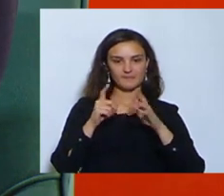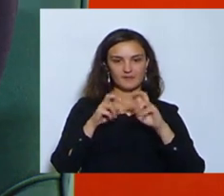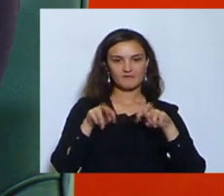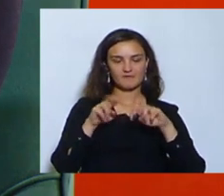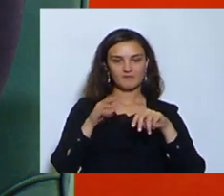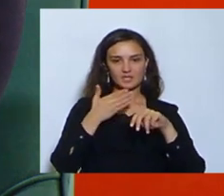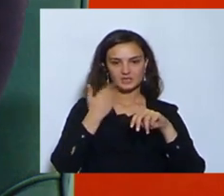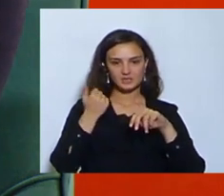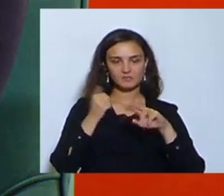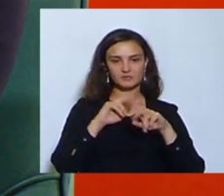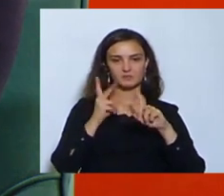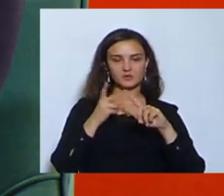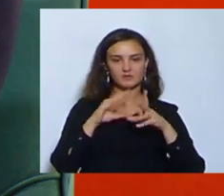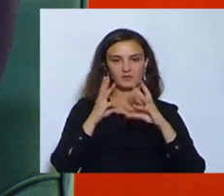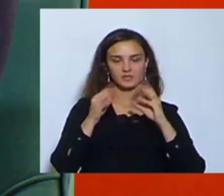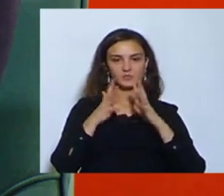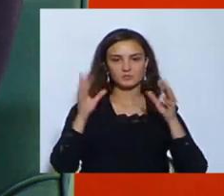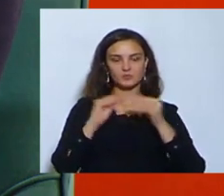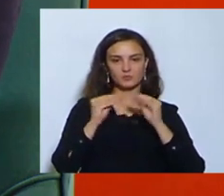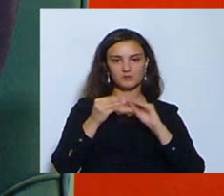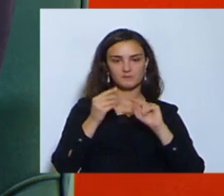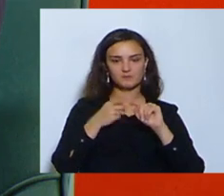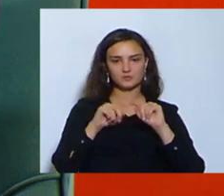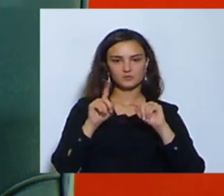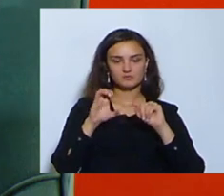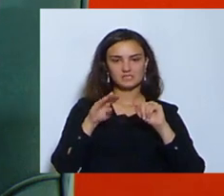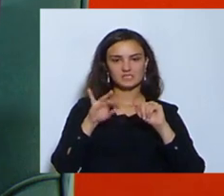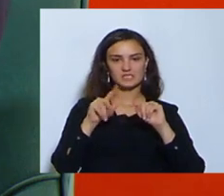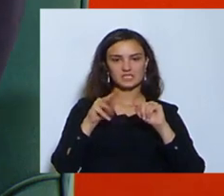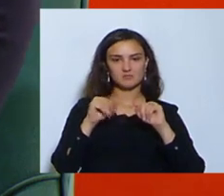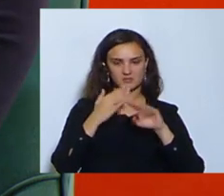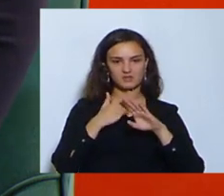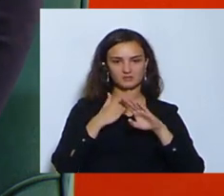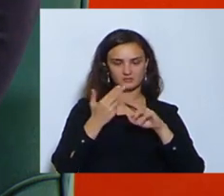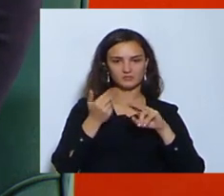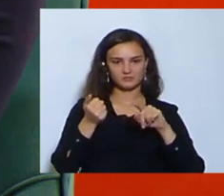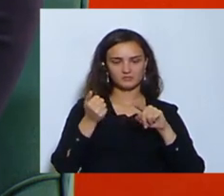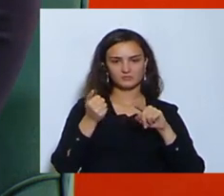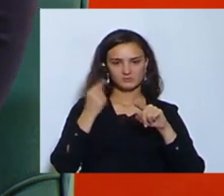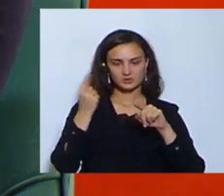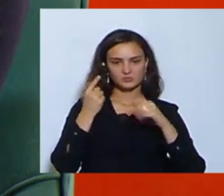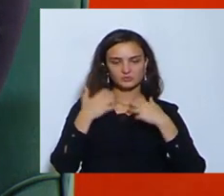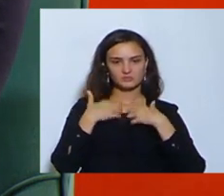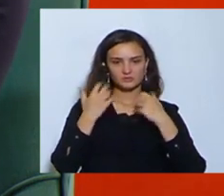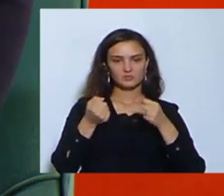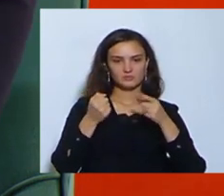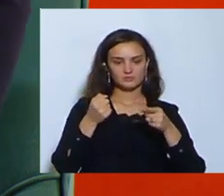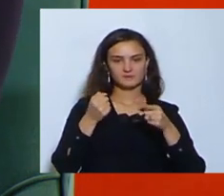კვლევები არ არსებობს. მერე ყველაზე უფრო დიდი პრობლემა ის არის, რომ სტიგმა არსებობს, არა, რომ ესე იგი ფსიქიკური